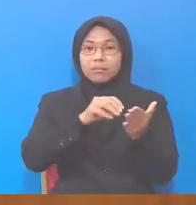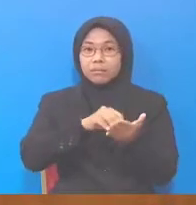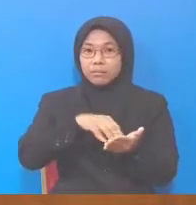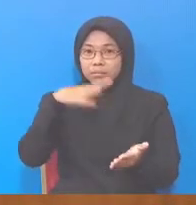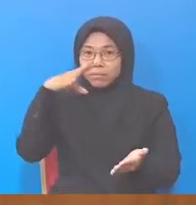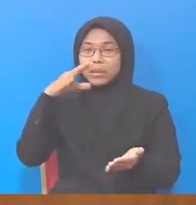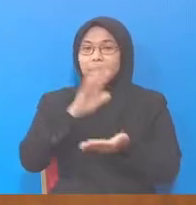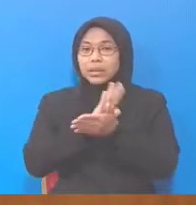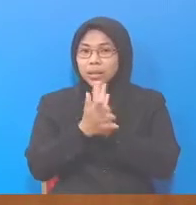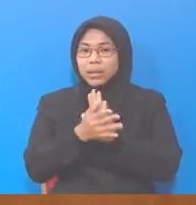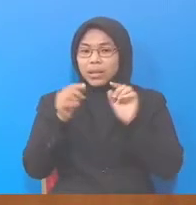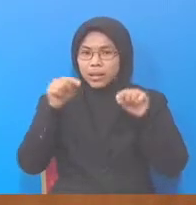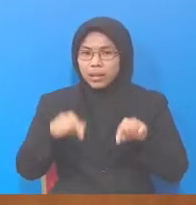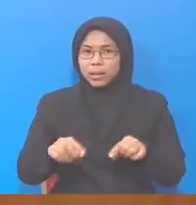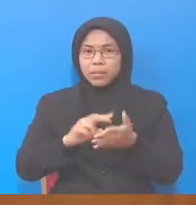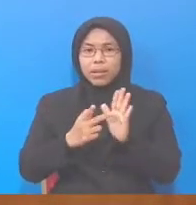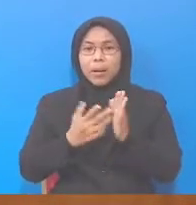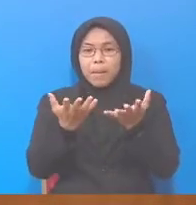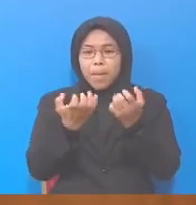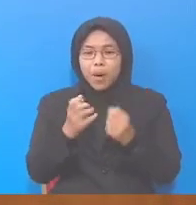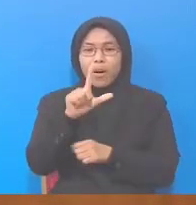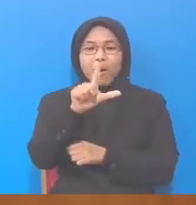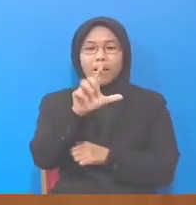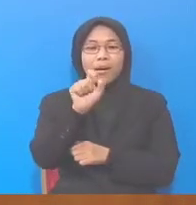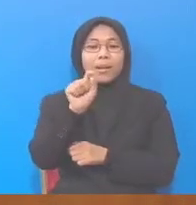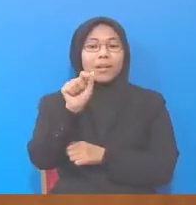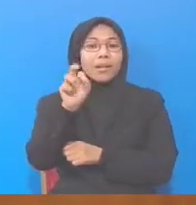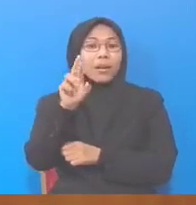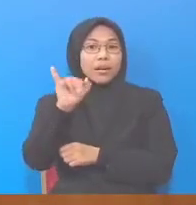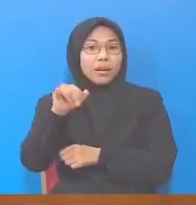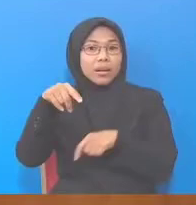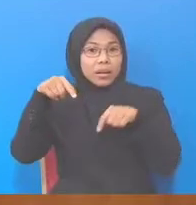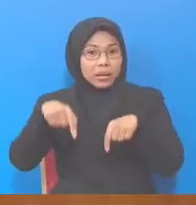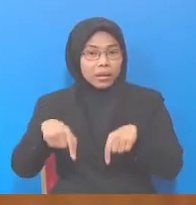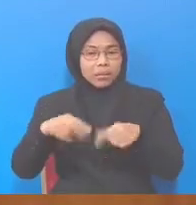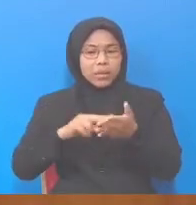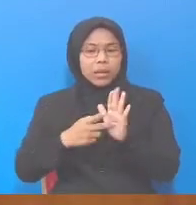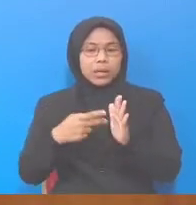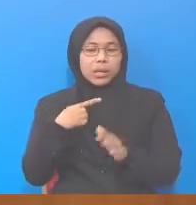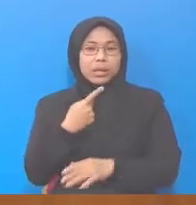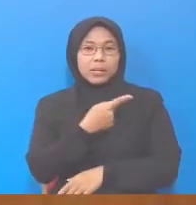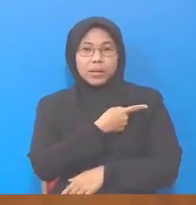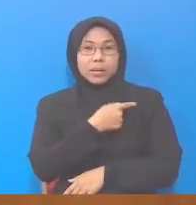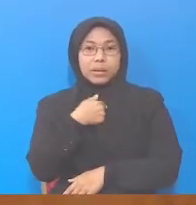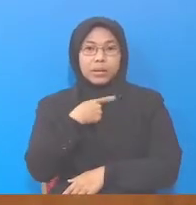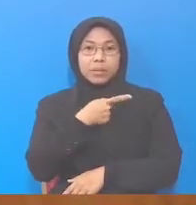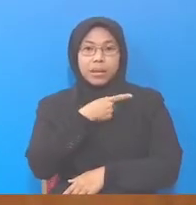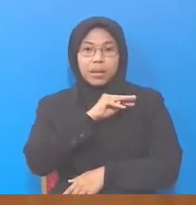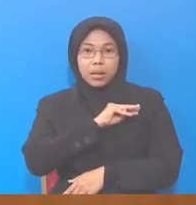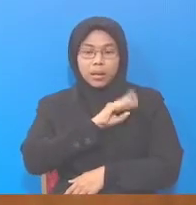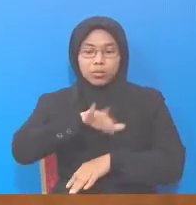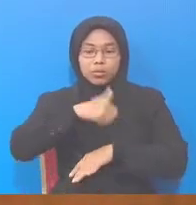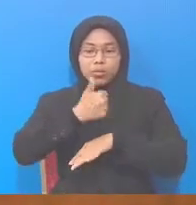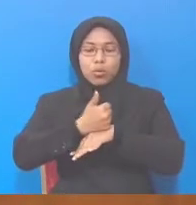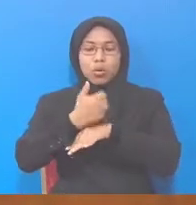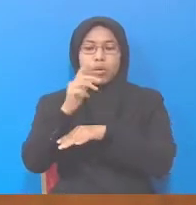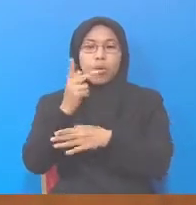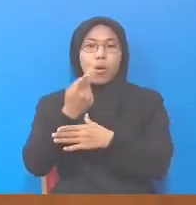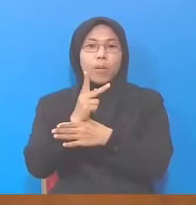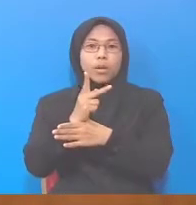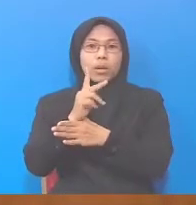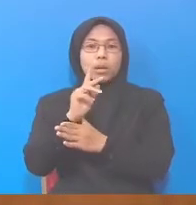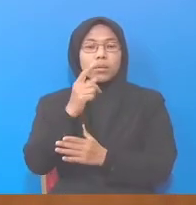dan apabila kita ingin melestarikan perkara ini kita di peringkat Kementerian menubuhkan Koperasi